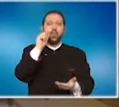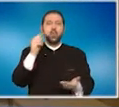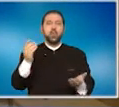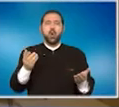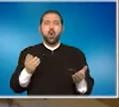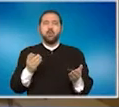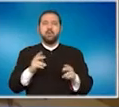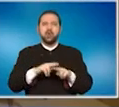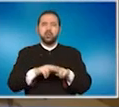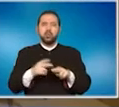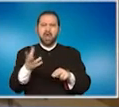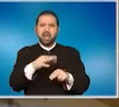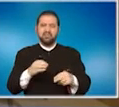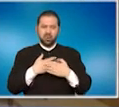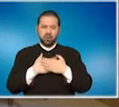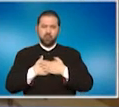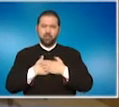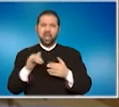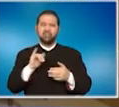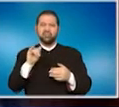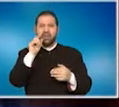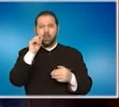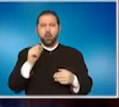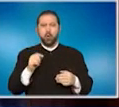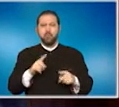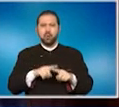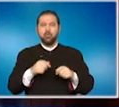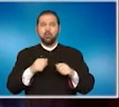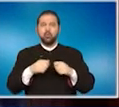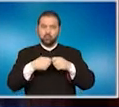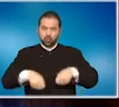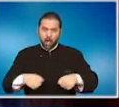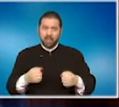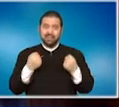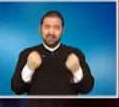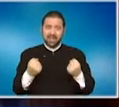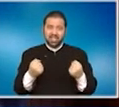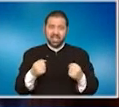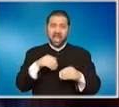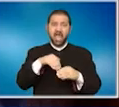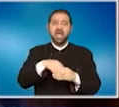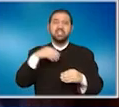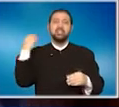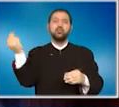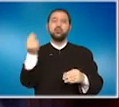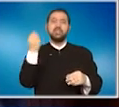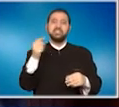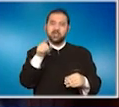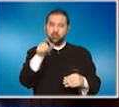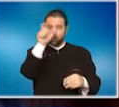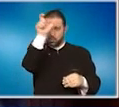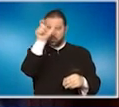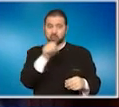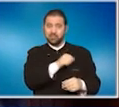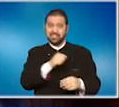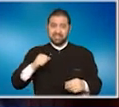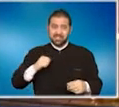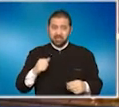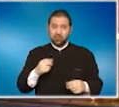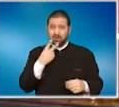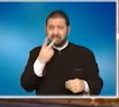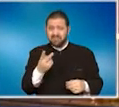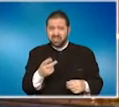asemenea situație, cum ar fi omorârea cuiva, trec multe, cu toată nădejdea și încrederea pe care ai în Dumnezeu, tu singur te socotești